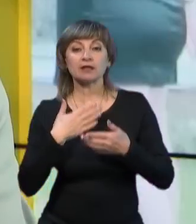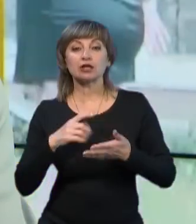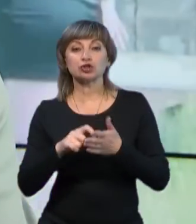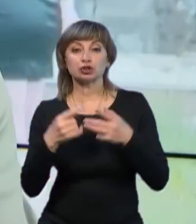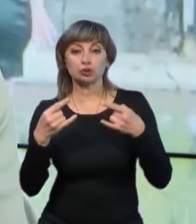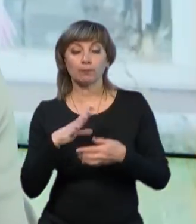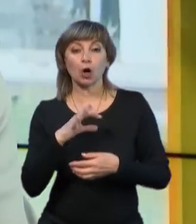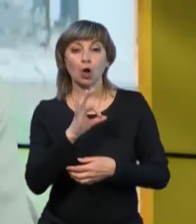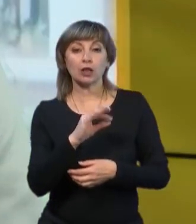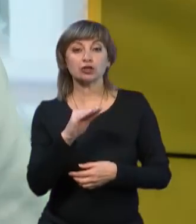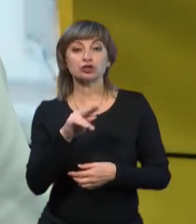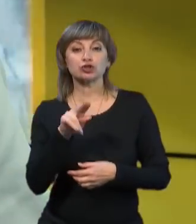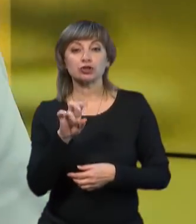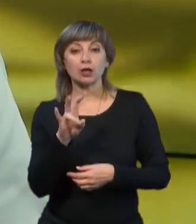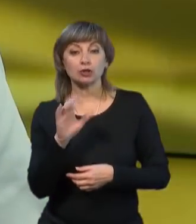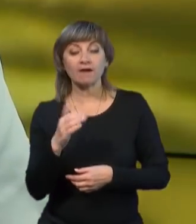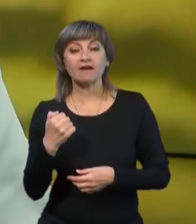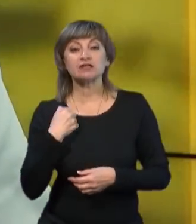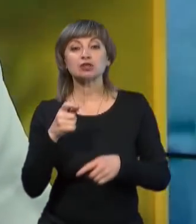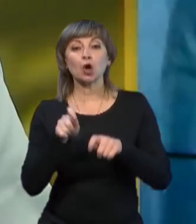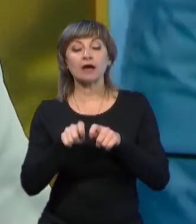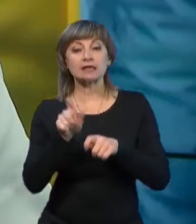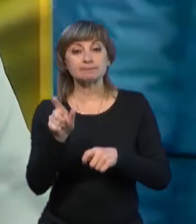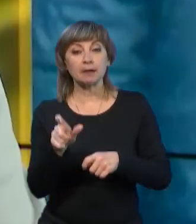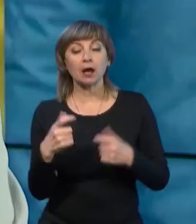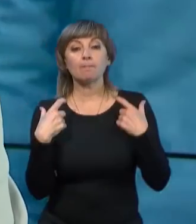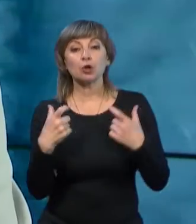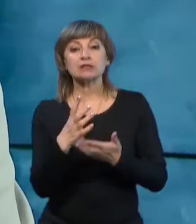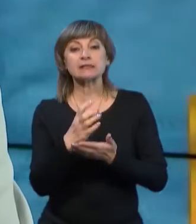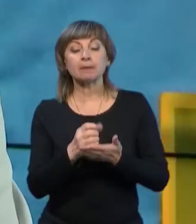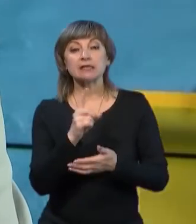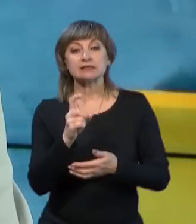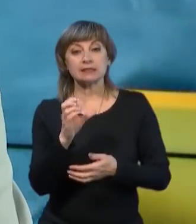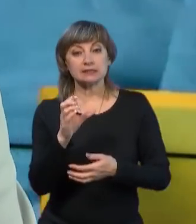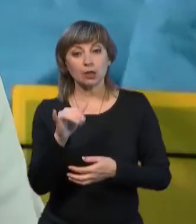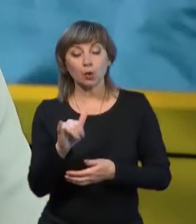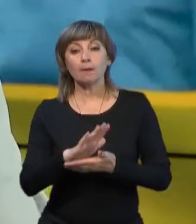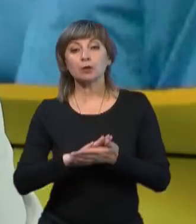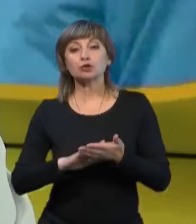студії. Це був Олег Жданов, військовий експерт та полковник запасу Збройних сил України. Продовжимо за мить.